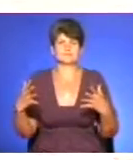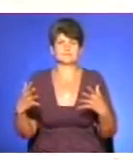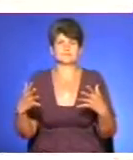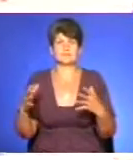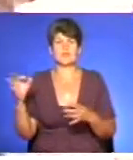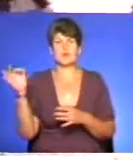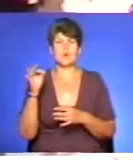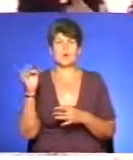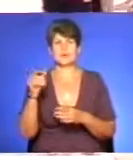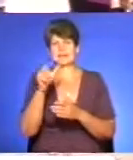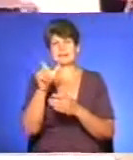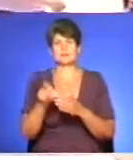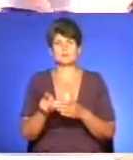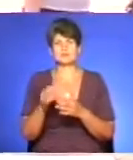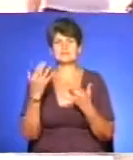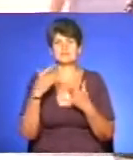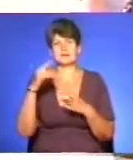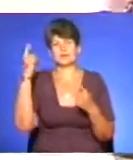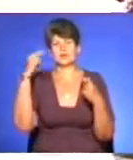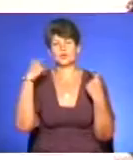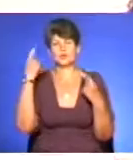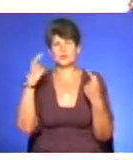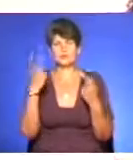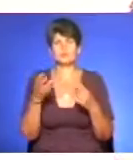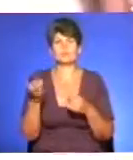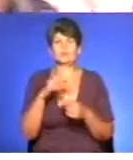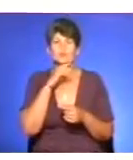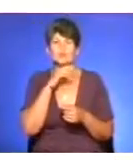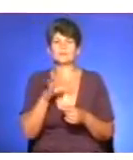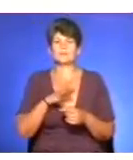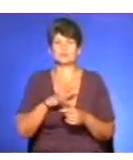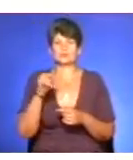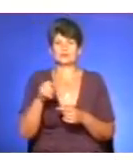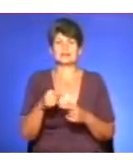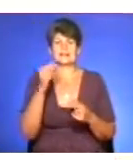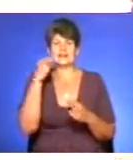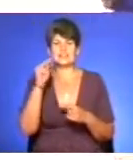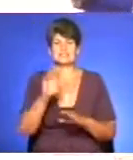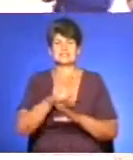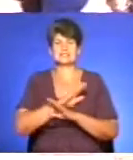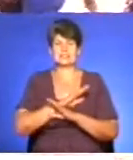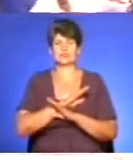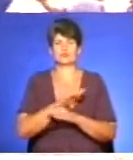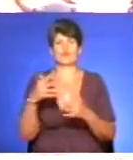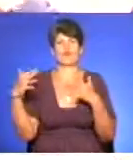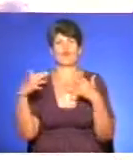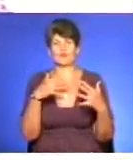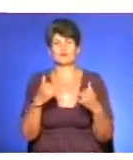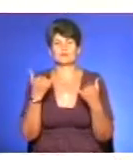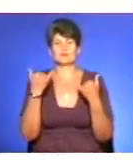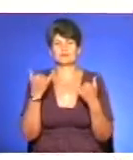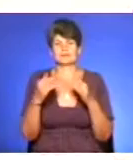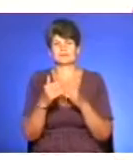трибуно, скільки дурнів сходило себе переможцями. Ліпше загинути в бою, аніж нидіти, животіючи другорядним